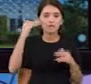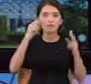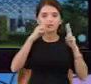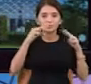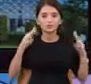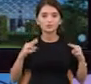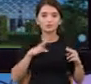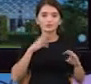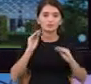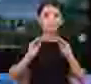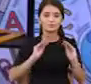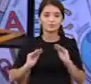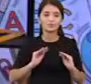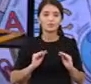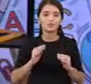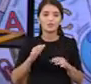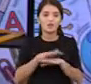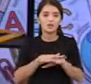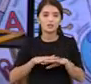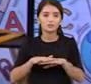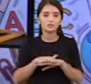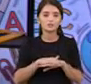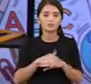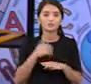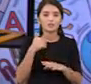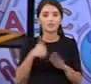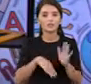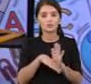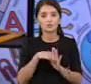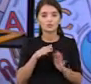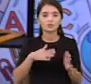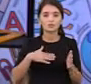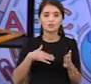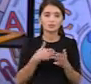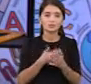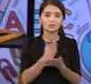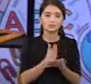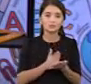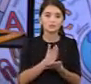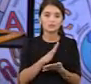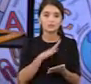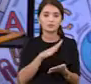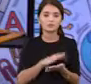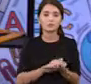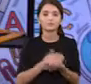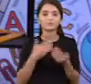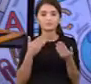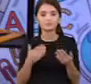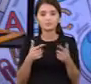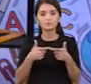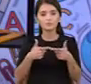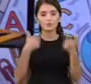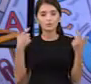baland inshootlar. Bular ham xalqimizni yaxshi kunlarida xizmat qilayapti. Mana